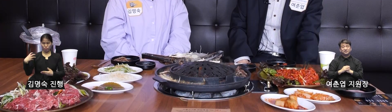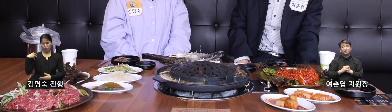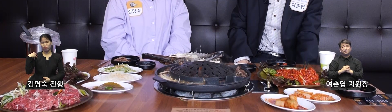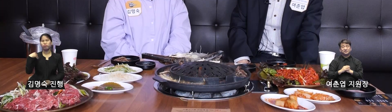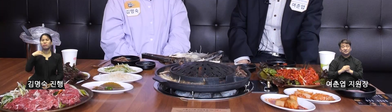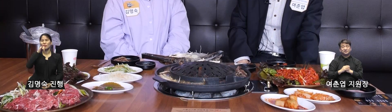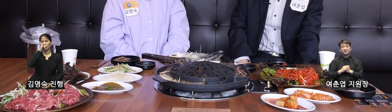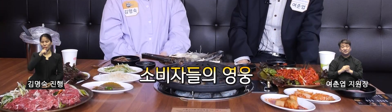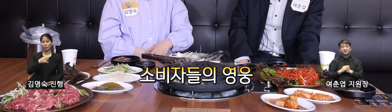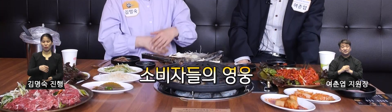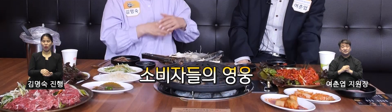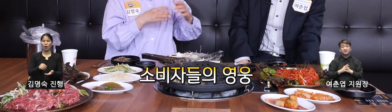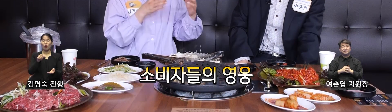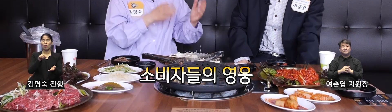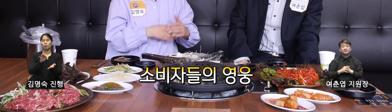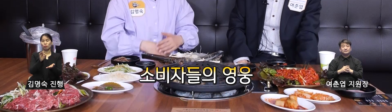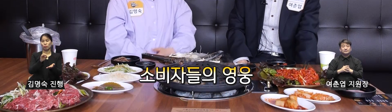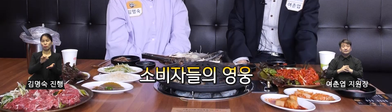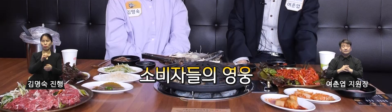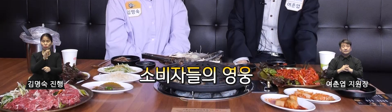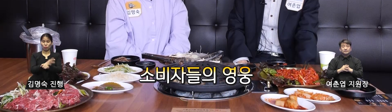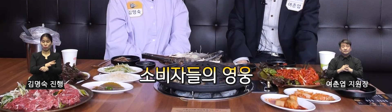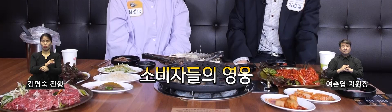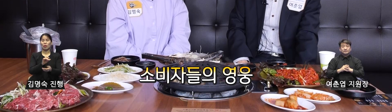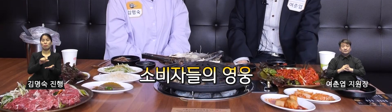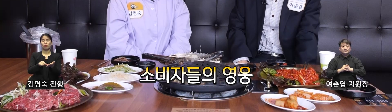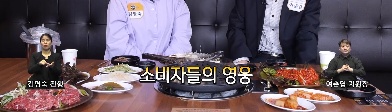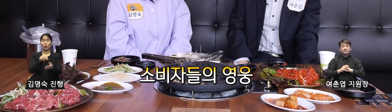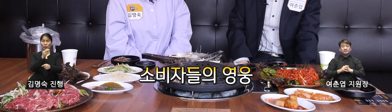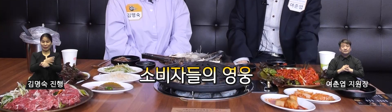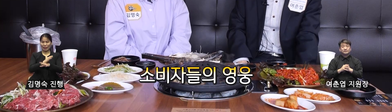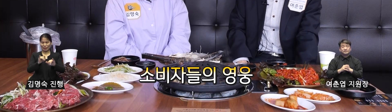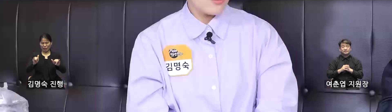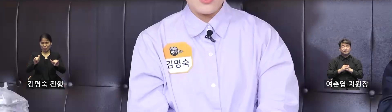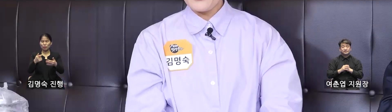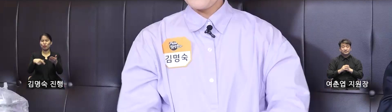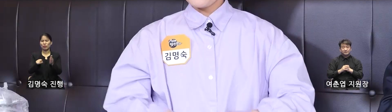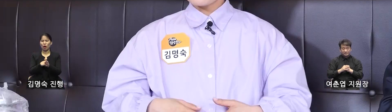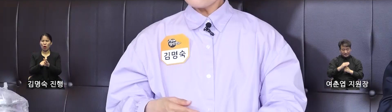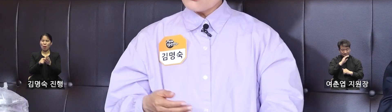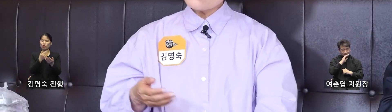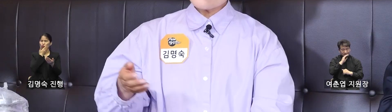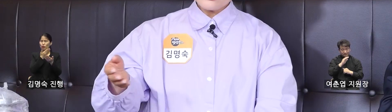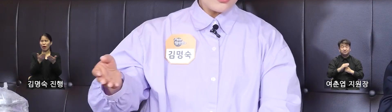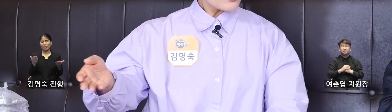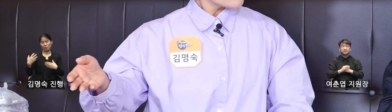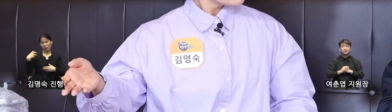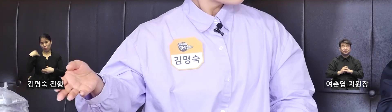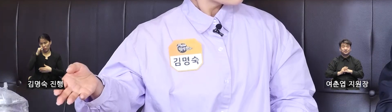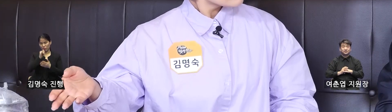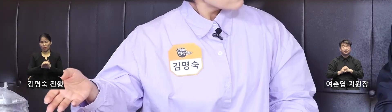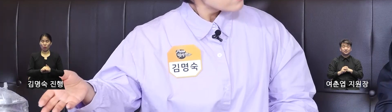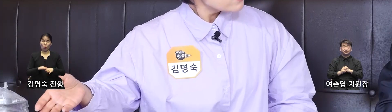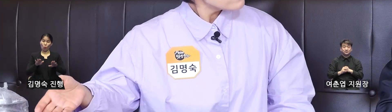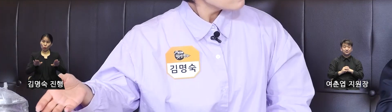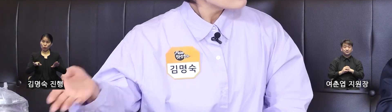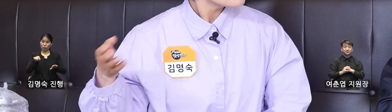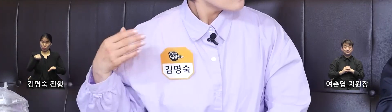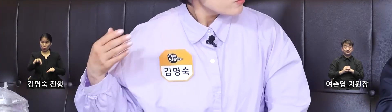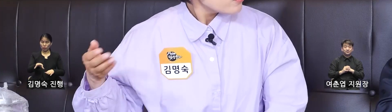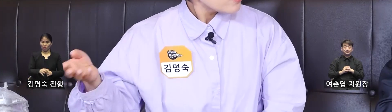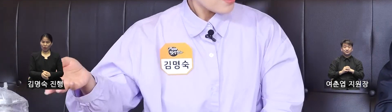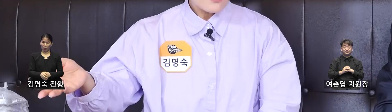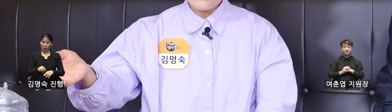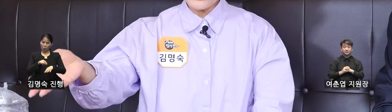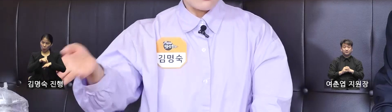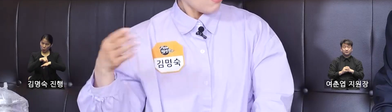진짜 네. 소비자를 위해서 정말 중요한 일을 해주고 계시는 거네요. 그렇습니다. 그럼 오늘 여기 질은